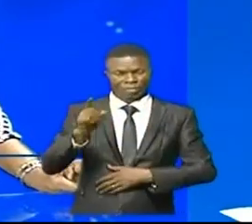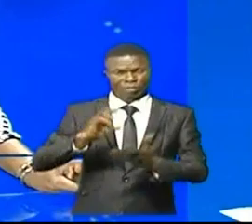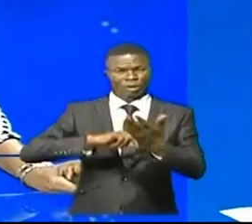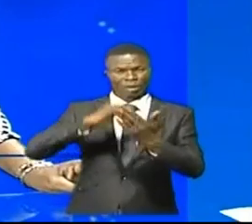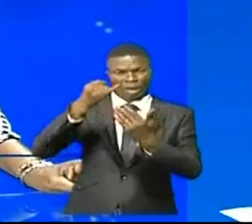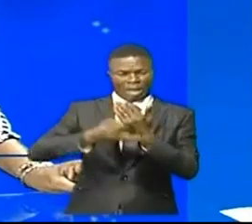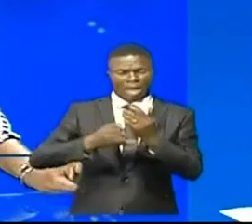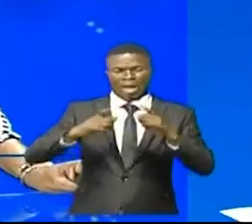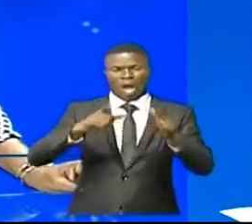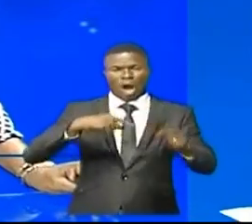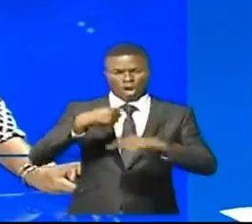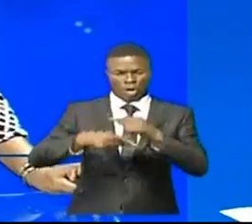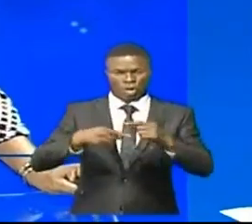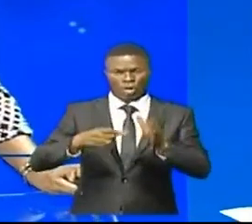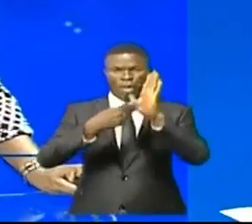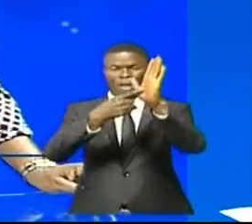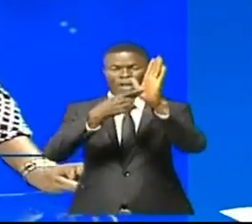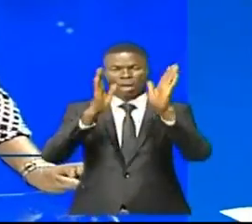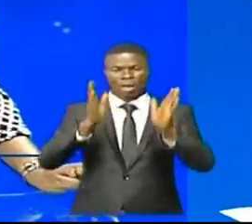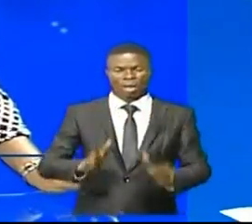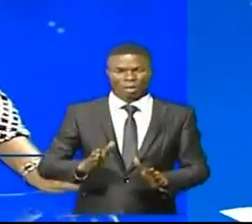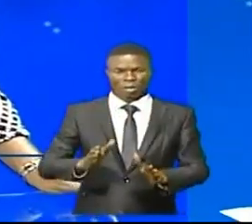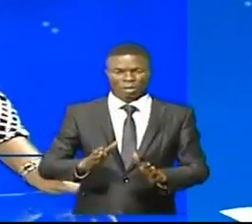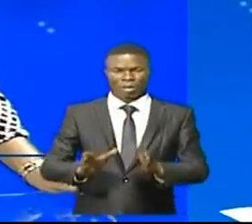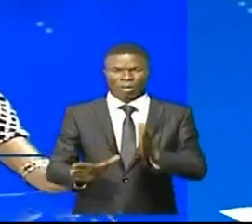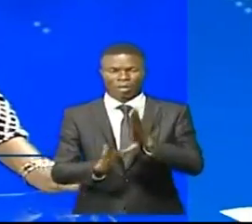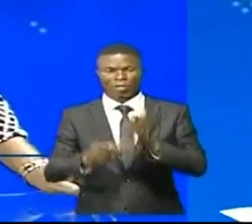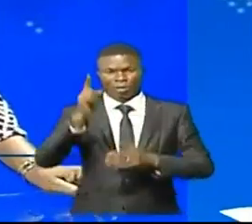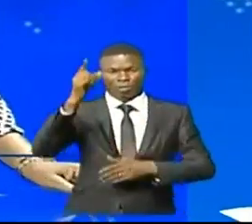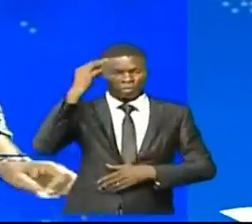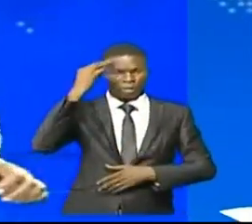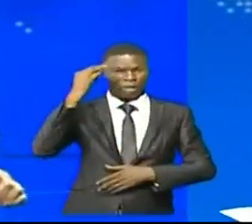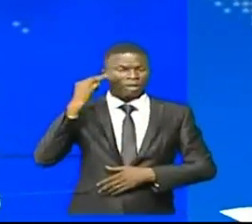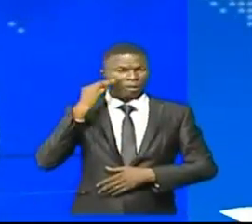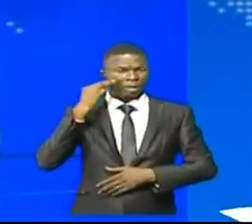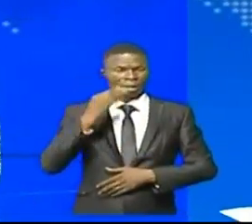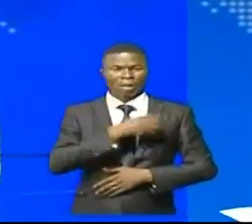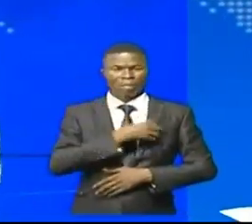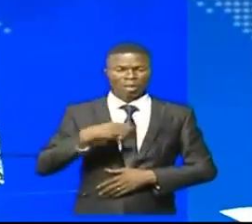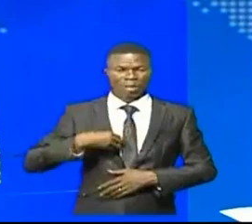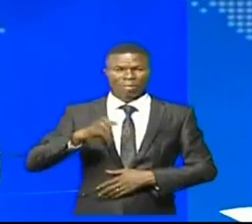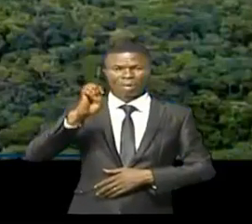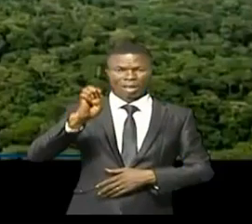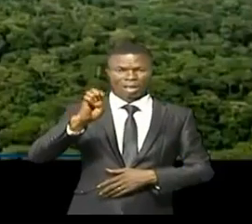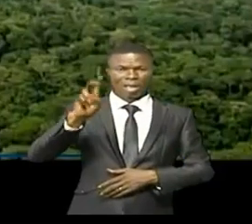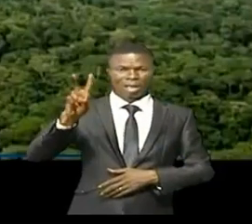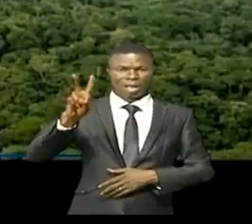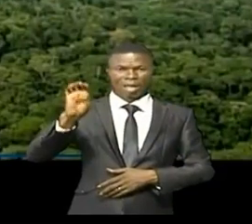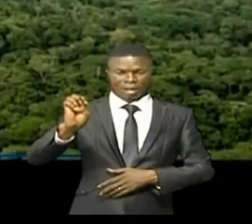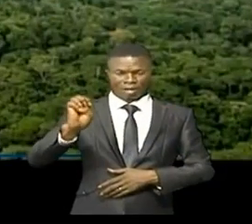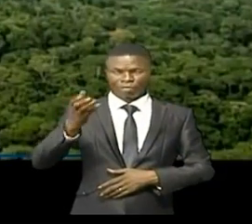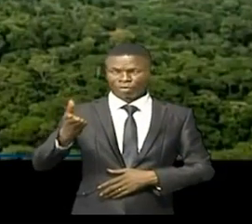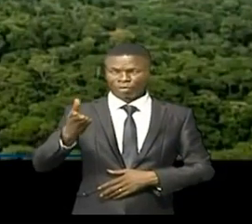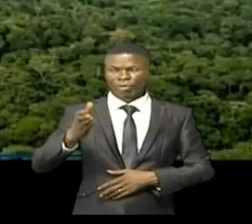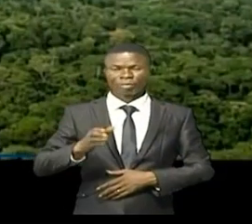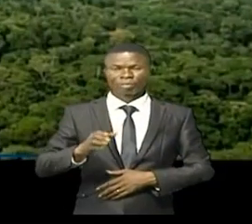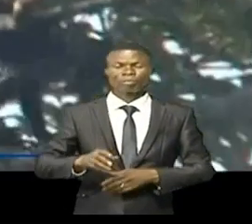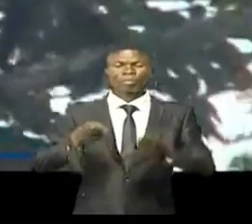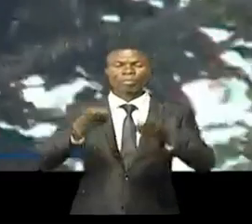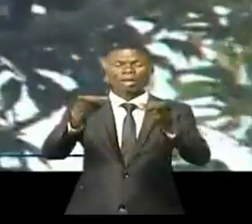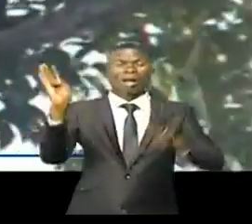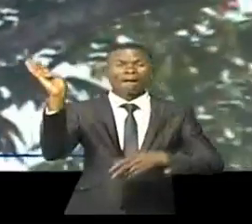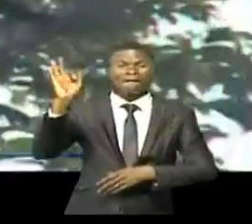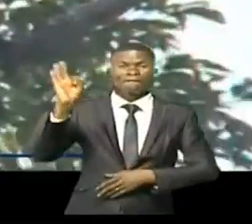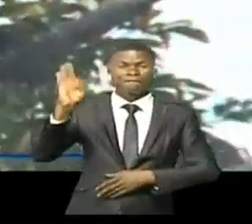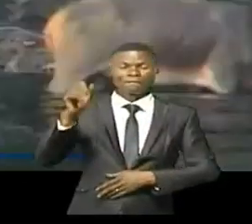a été lancé par le représentant de la vice-première ministre Eve Bazaïba. Le parc national de la